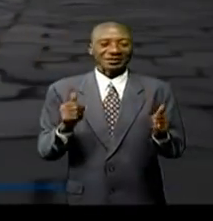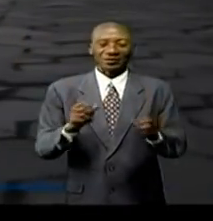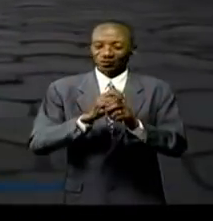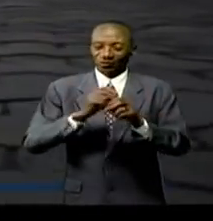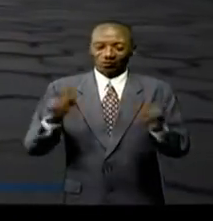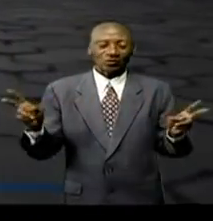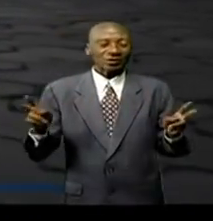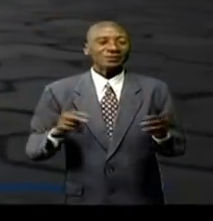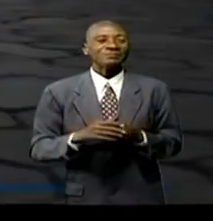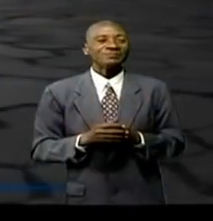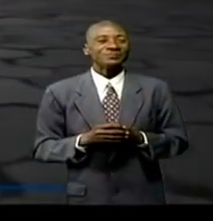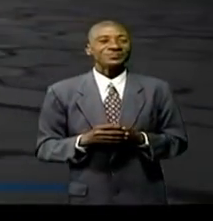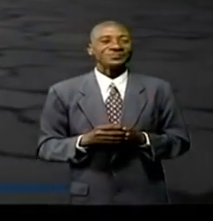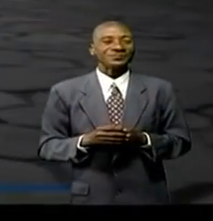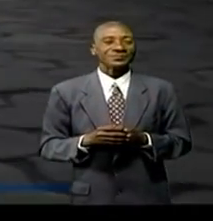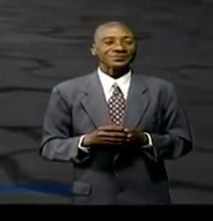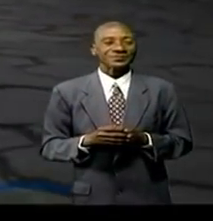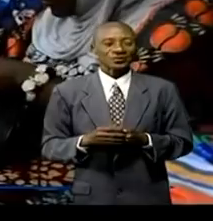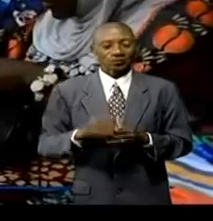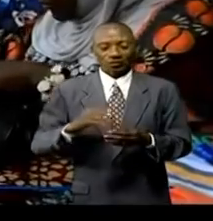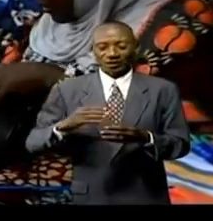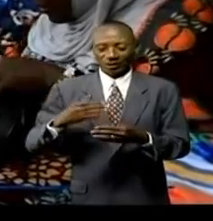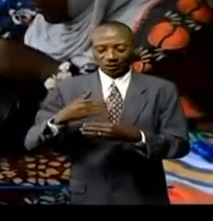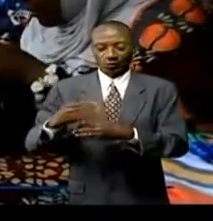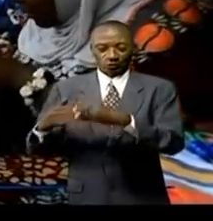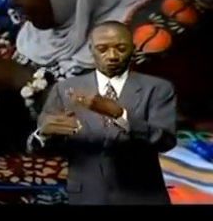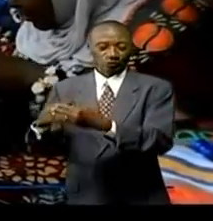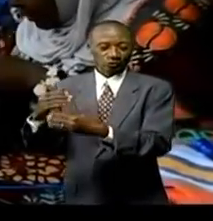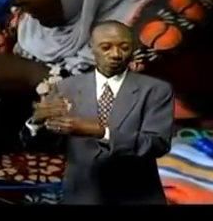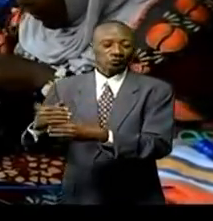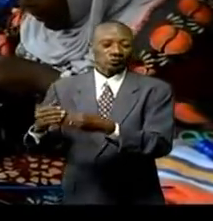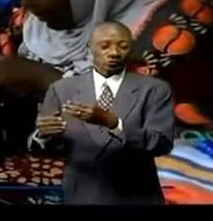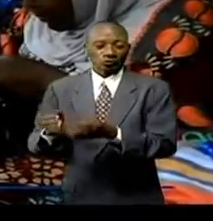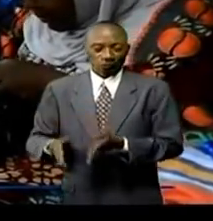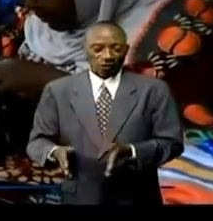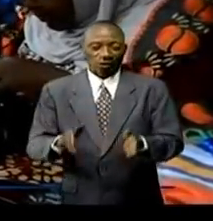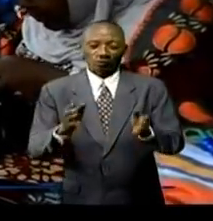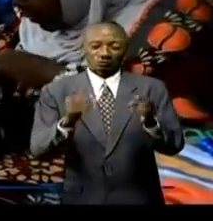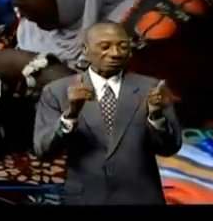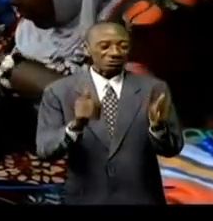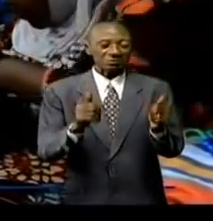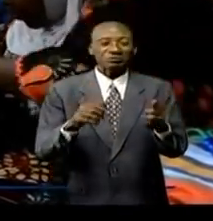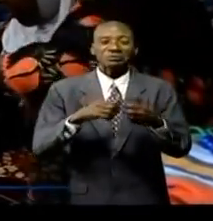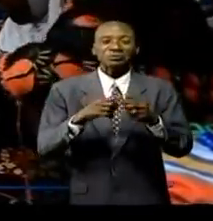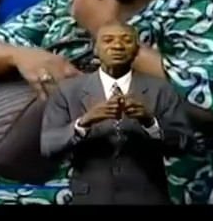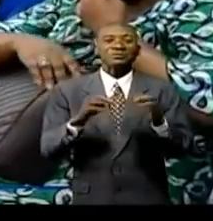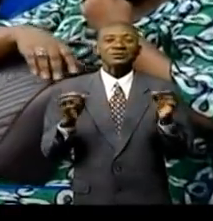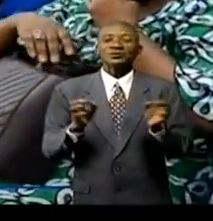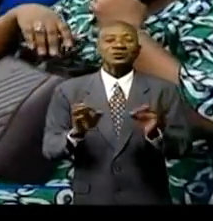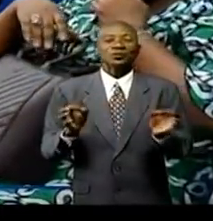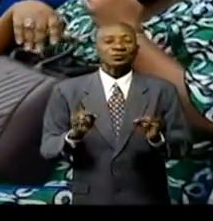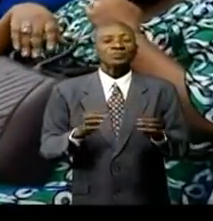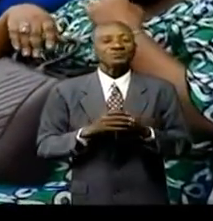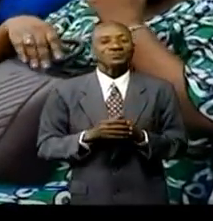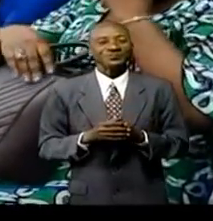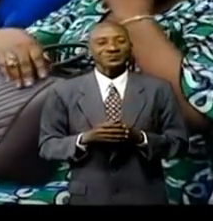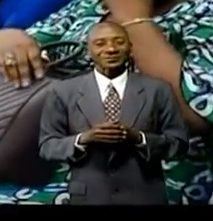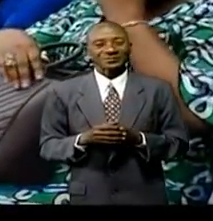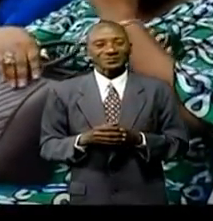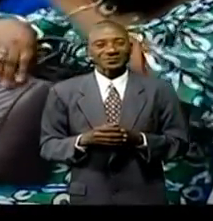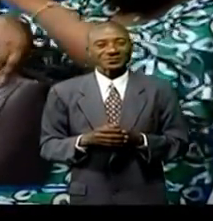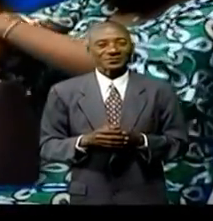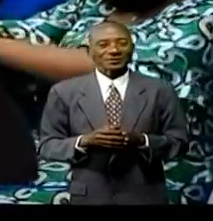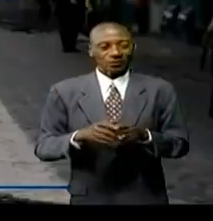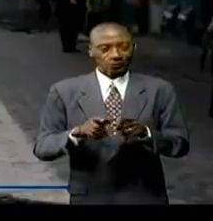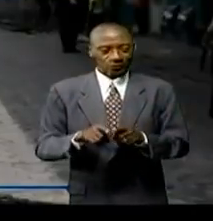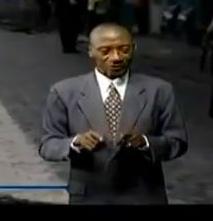faite avec ses nouveaux matériaux de construction, le pavé, matériaux issus du recyclage de la transformation et de la valorisation des déchets